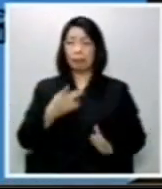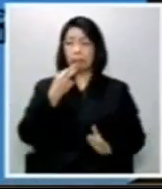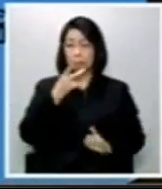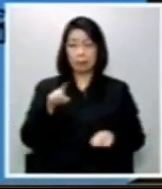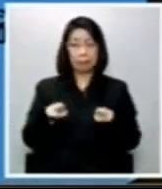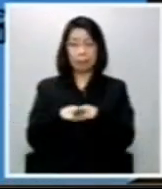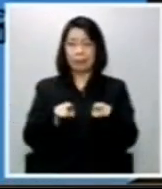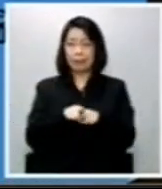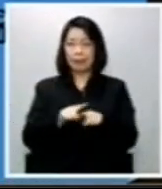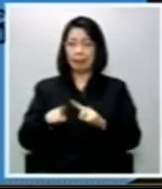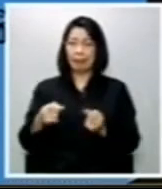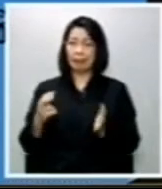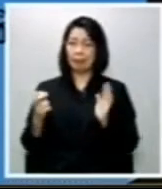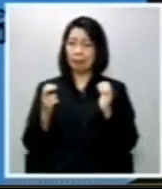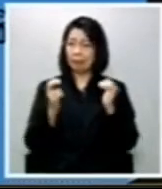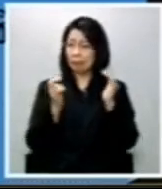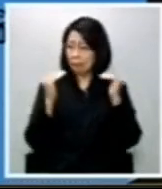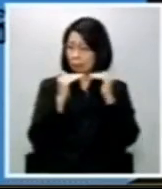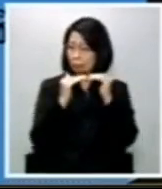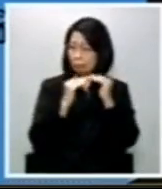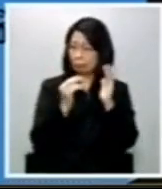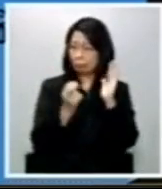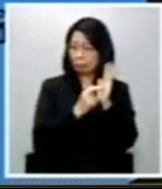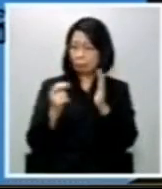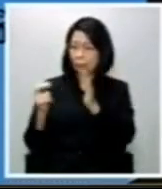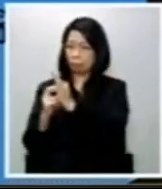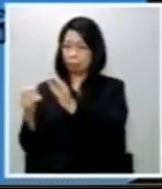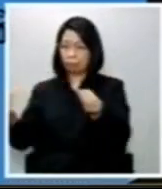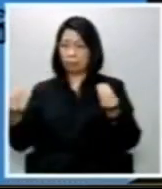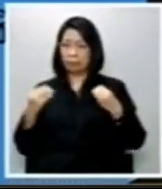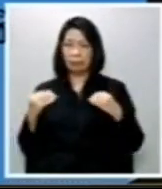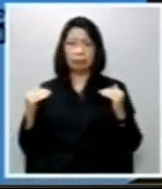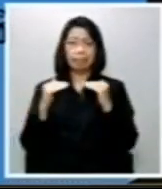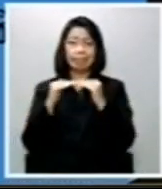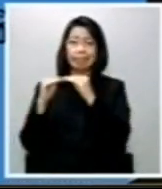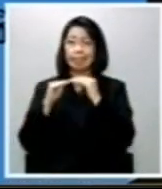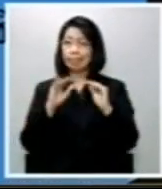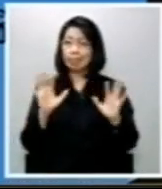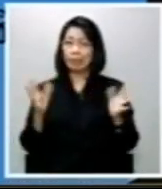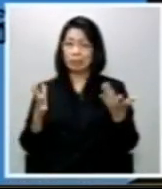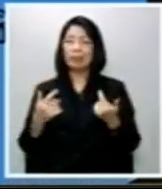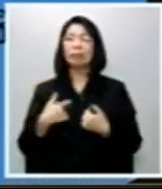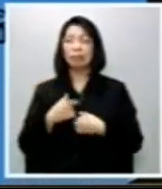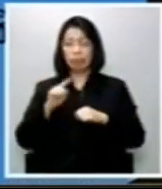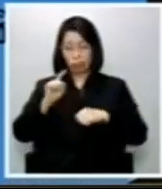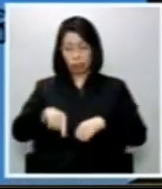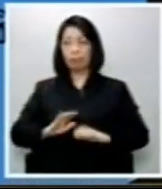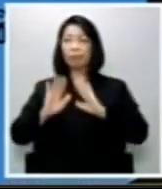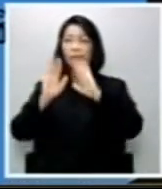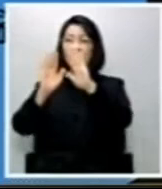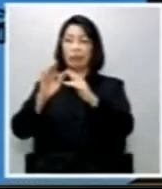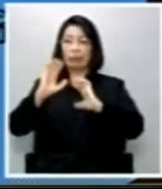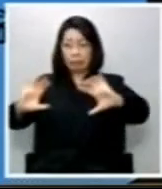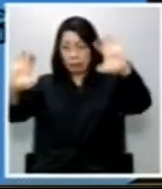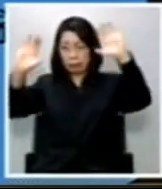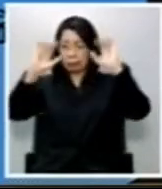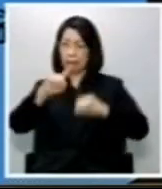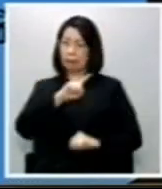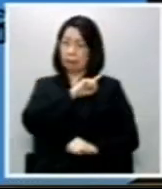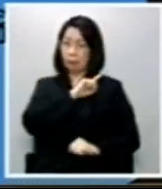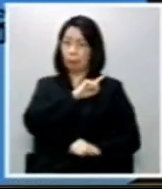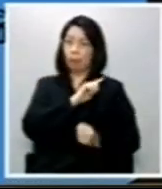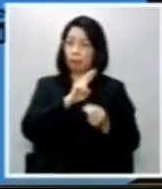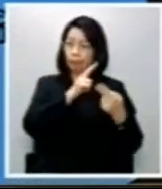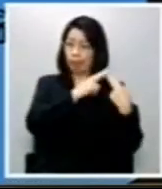ธิ์ที่อยู่บนแผ่นดินเกิดด้วยกันอย่างเท่าเทียมเป็นหน้าที่รัฐบาลที่จะต้องหยิบยื่นโอกาสที่เท่ากัน